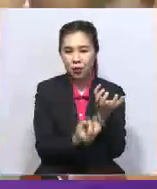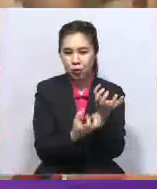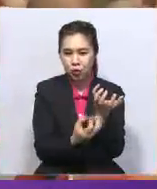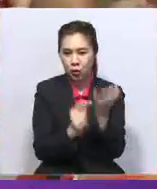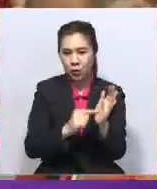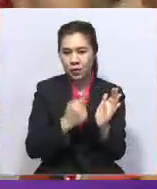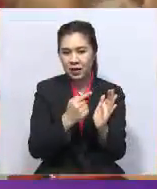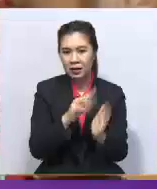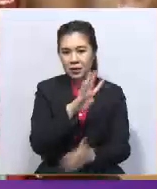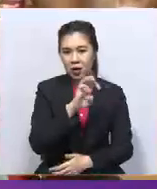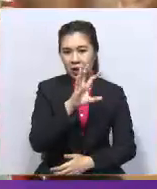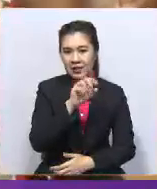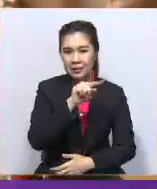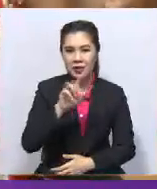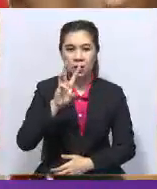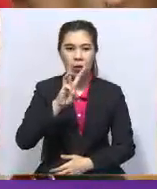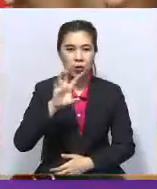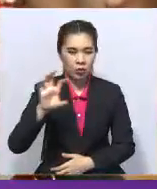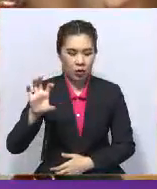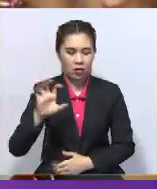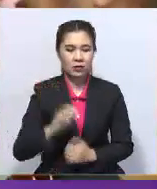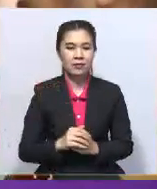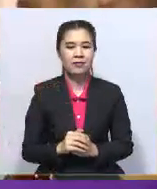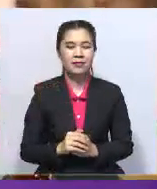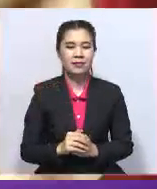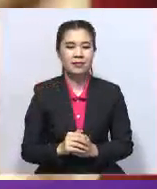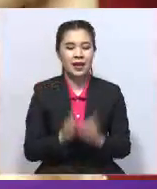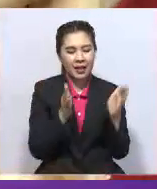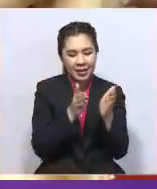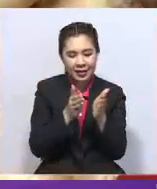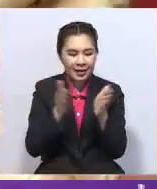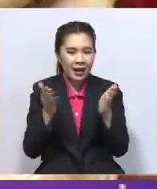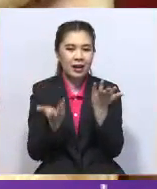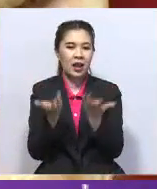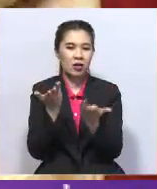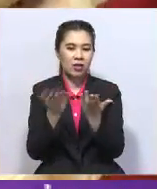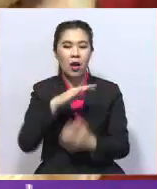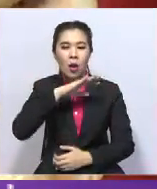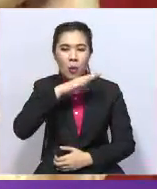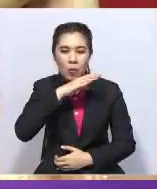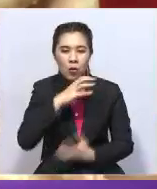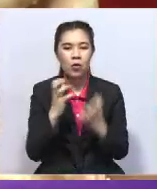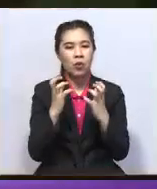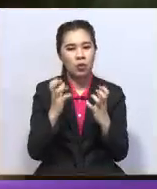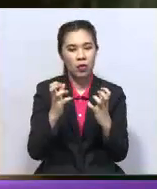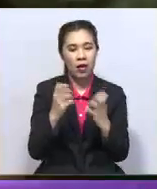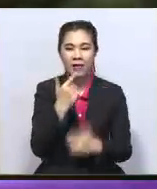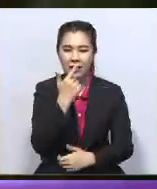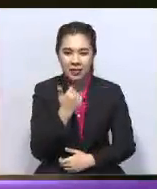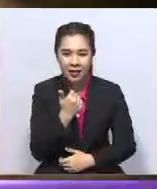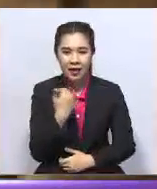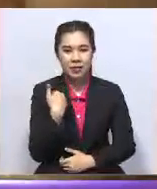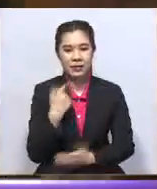แต่450บาทถึง600บาทต่อตัวตามขนาดนะคะหมูกรอบหมูแดงและหมูยัดไส้กิโลกรัม